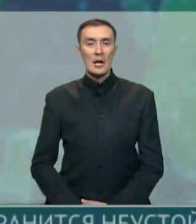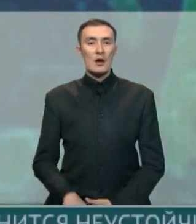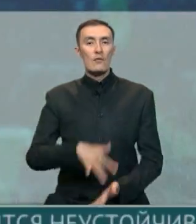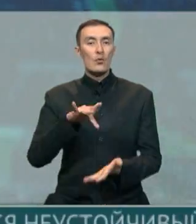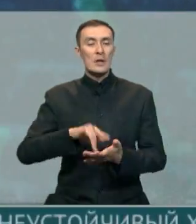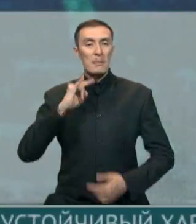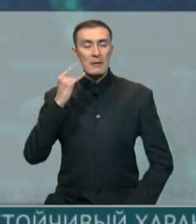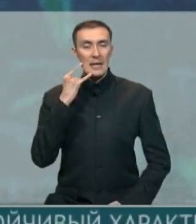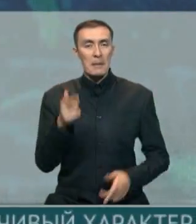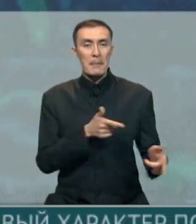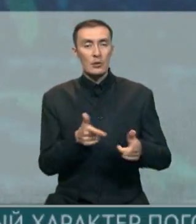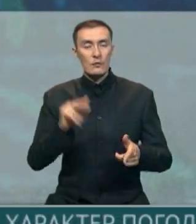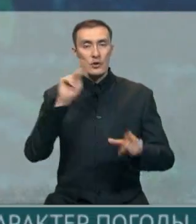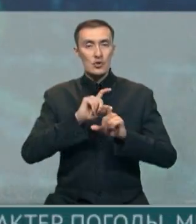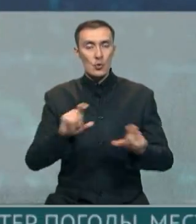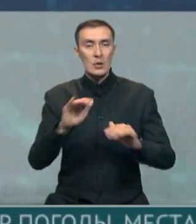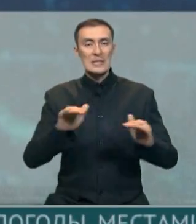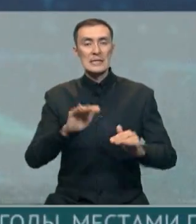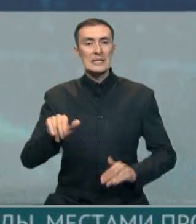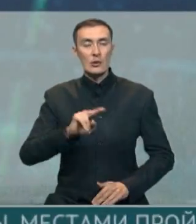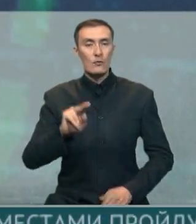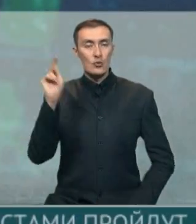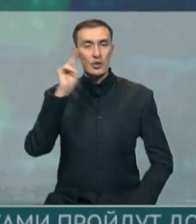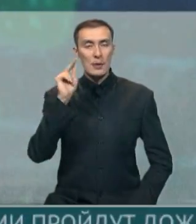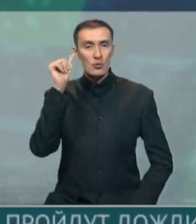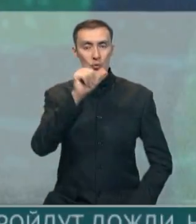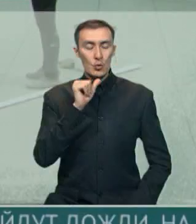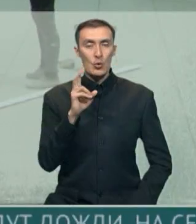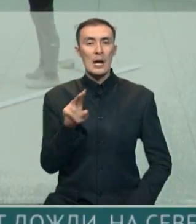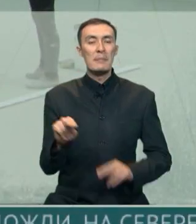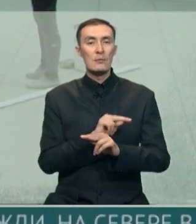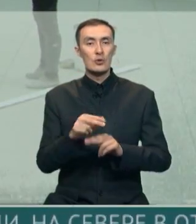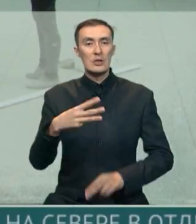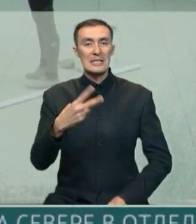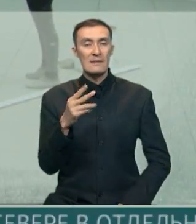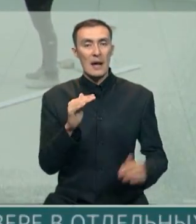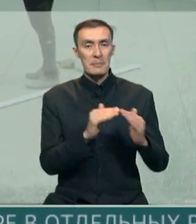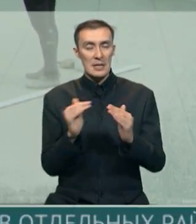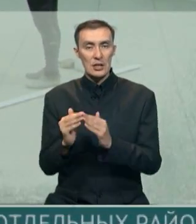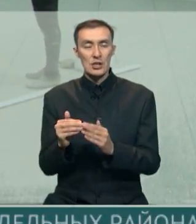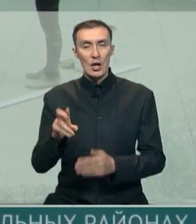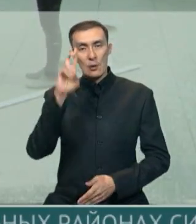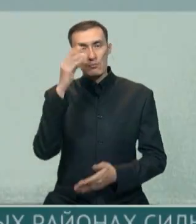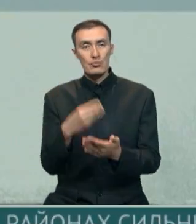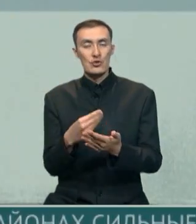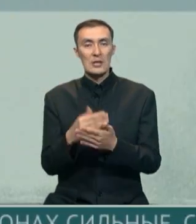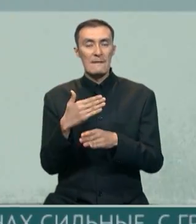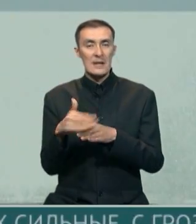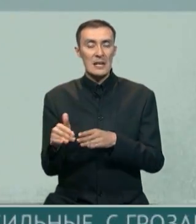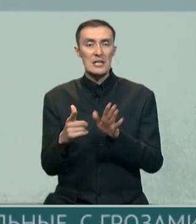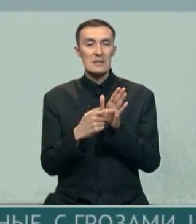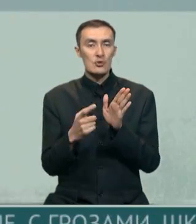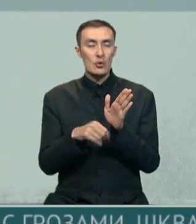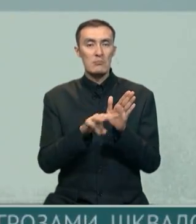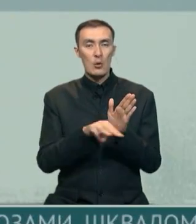Павлодаре идет подготовка школ и детсадов к учебному году. Капитально ремонтируют 32 объекта. Из бюджета на эти цели выделено свыше